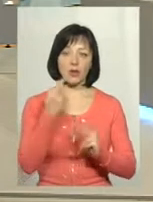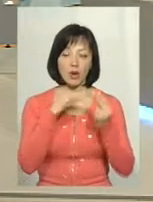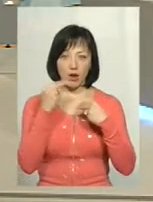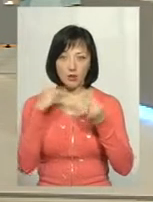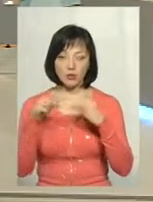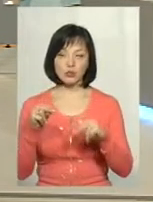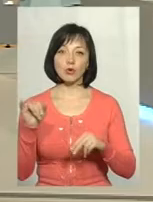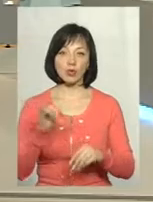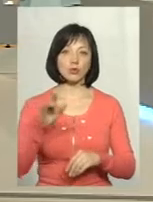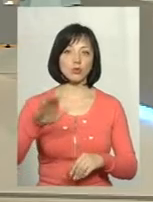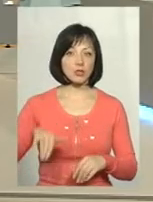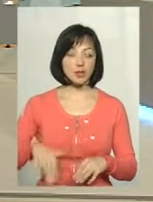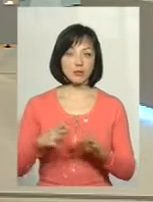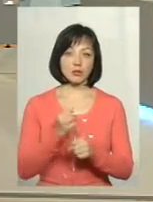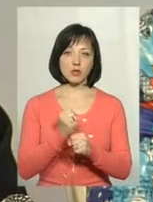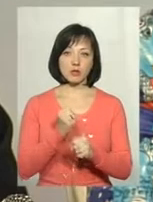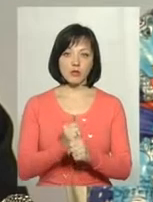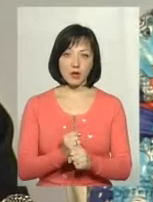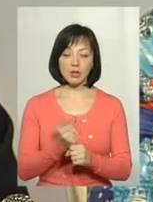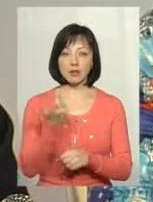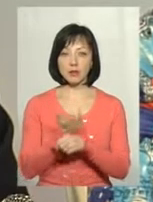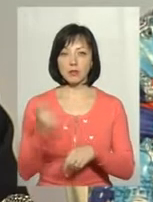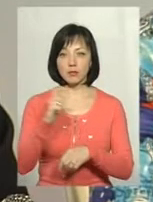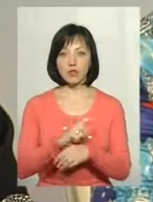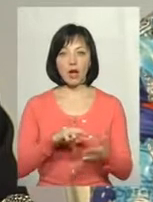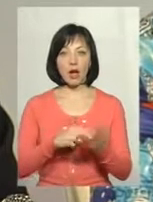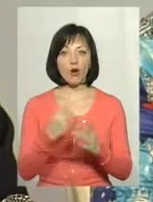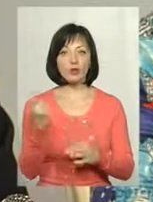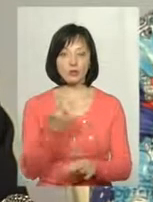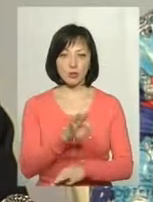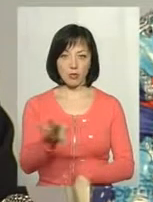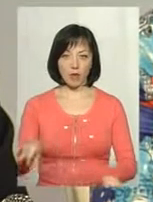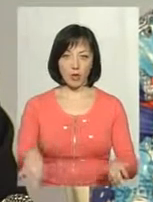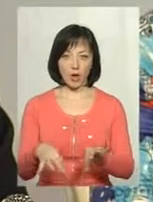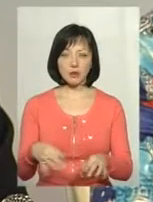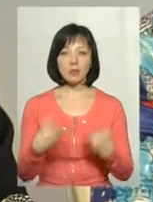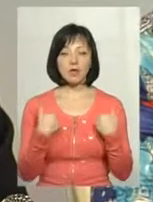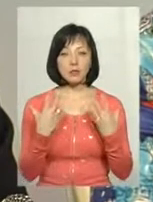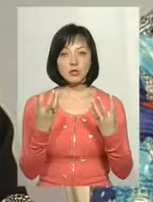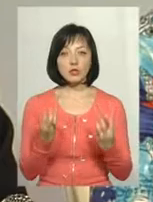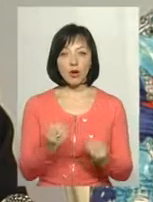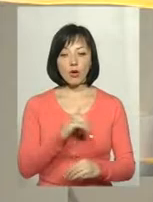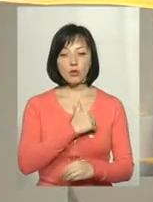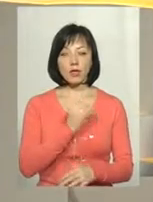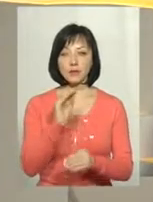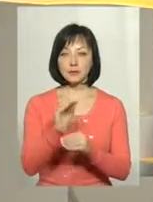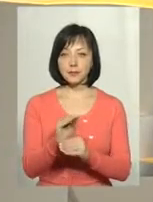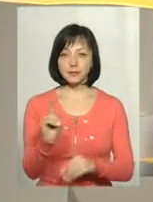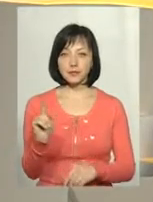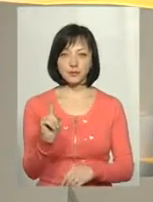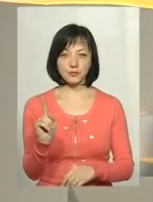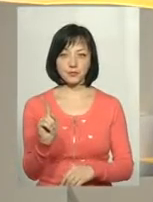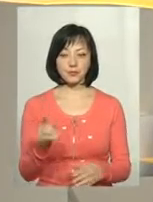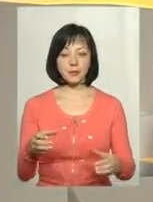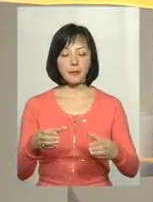кращого, а тоді вже будуть працювати над більш такими економічними проєктами. Ну, я би ще хотіла відмітити, що